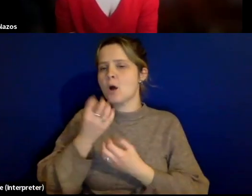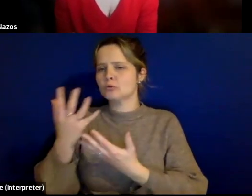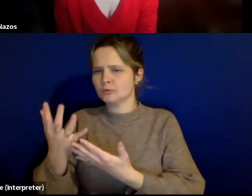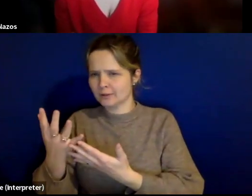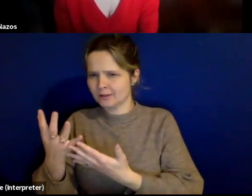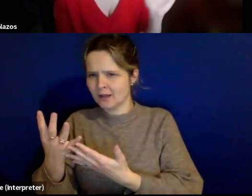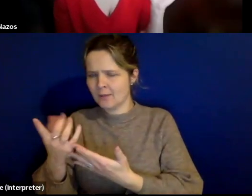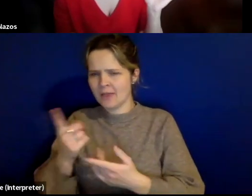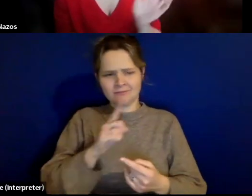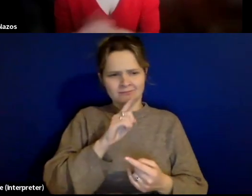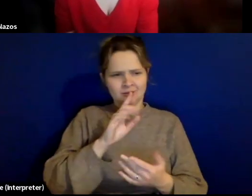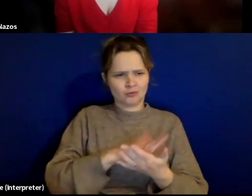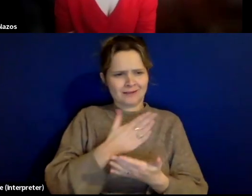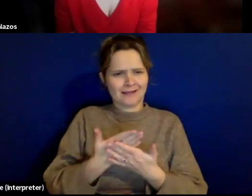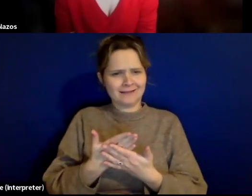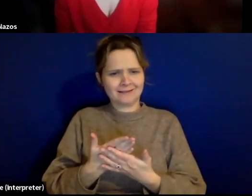way, I have to say.